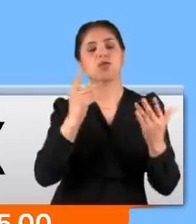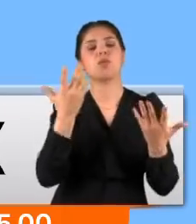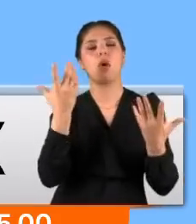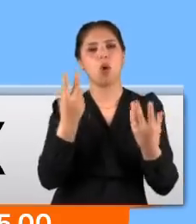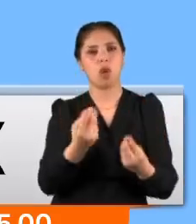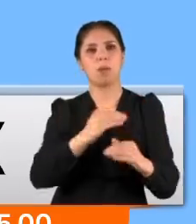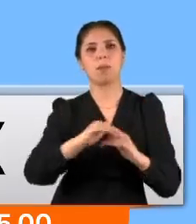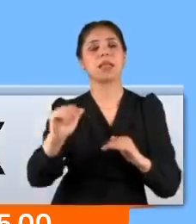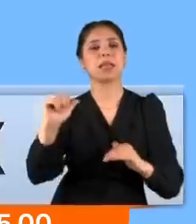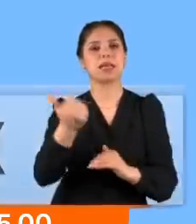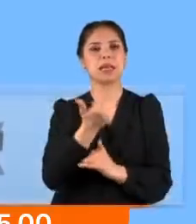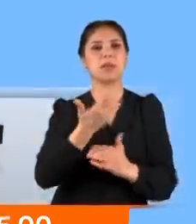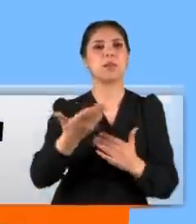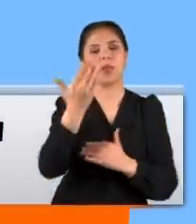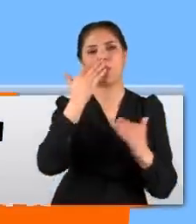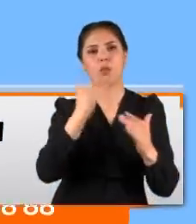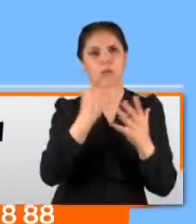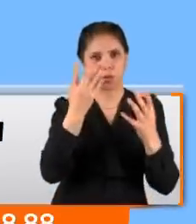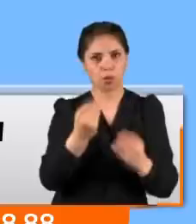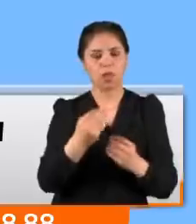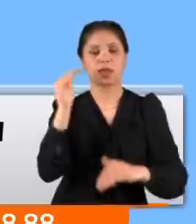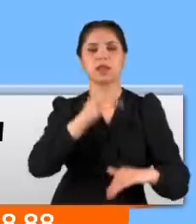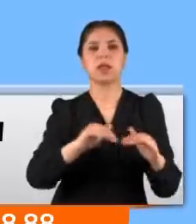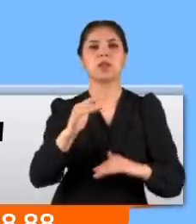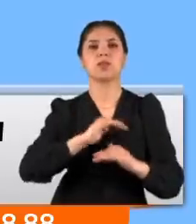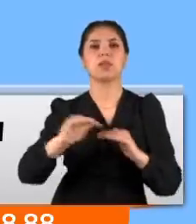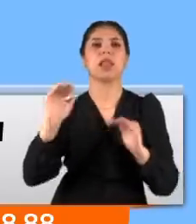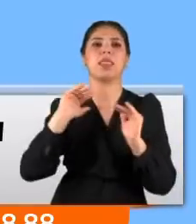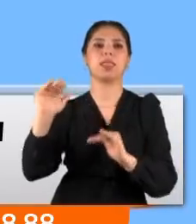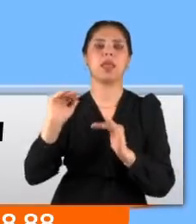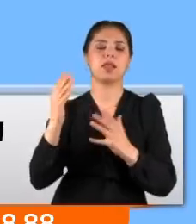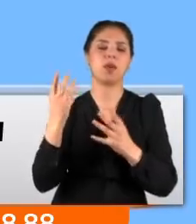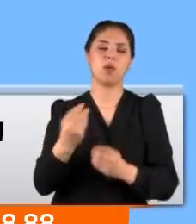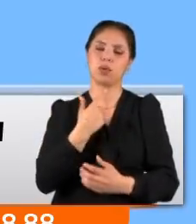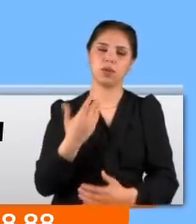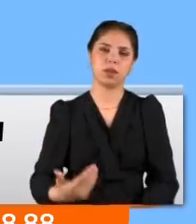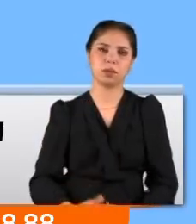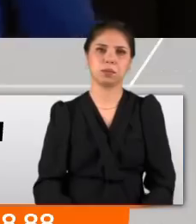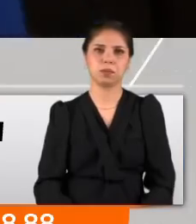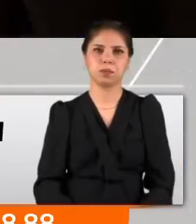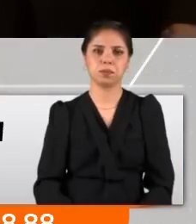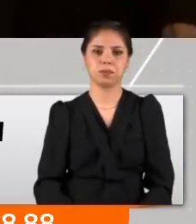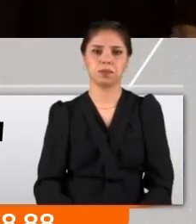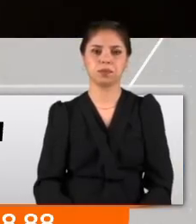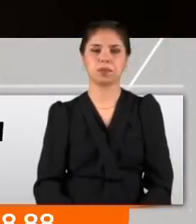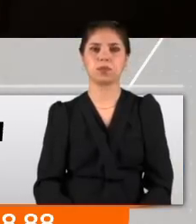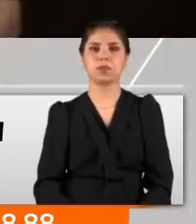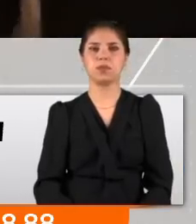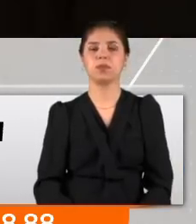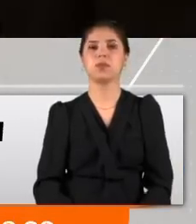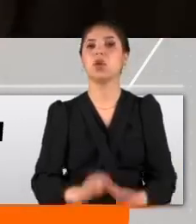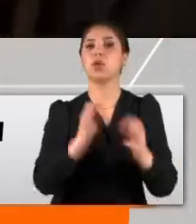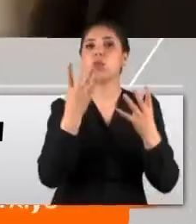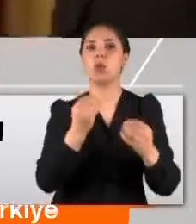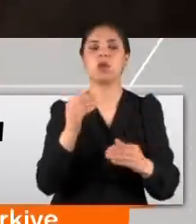ve milletinin değerleriyle çatışmayanlar seçimlerde milletinin desteğine mazhar olurlar mesajını paylaştı. Çözecek olduğunuz